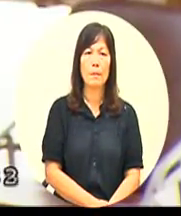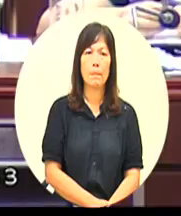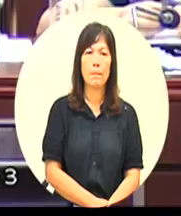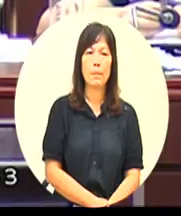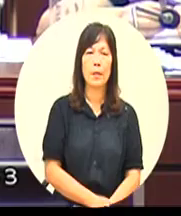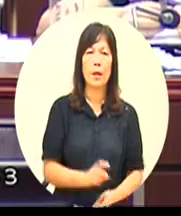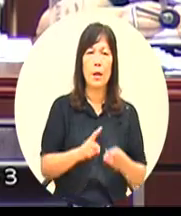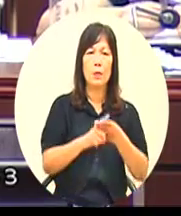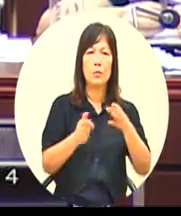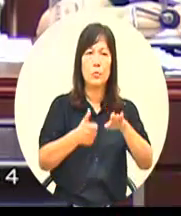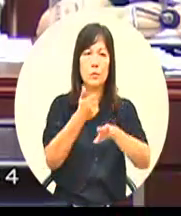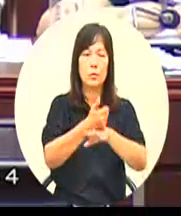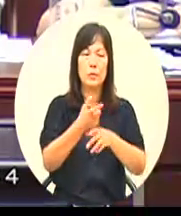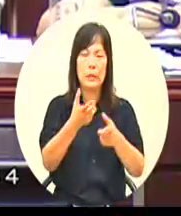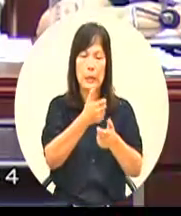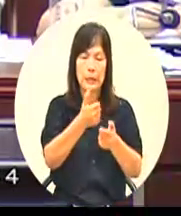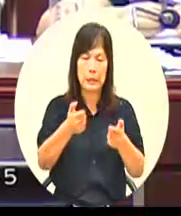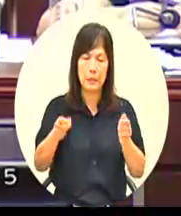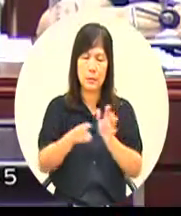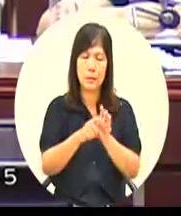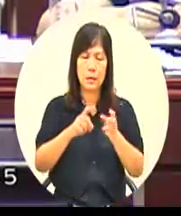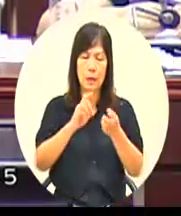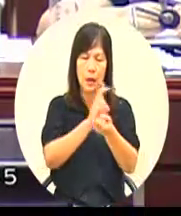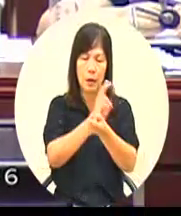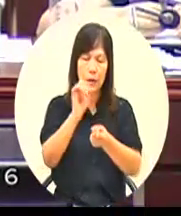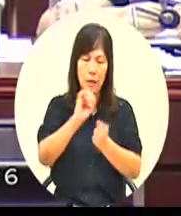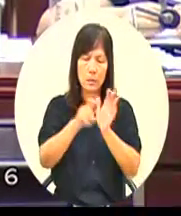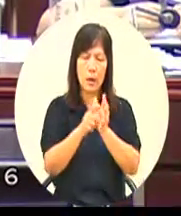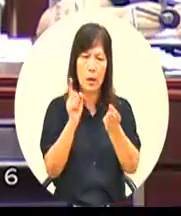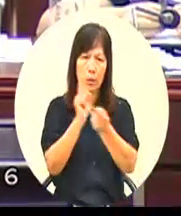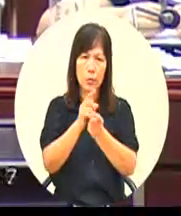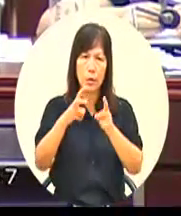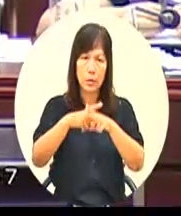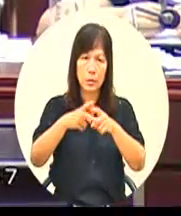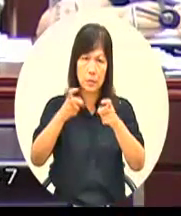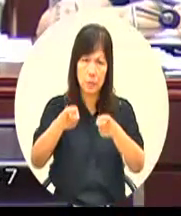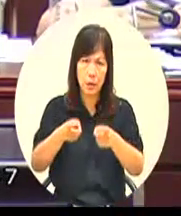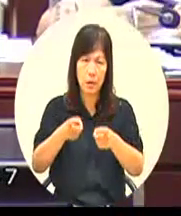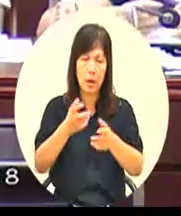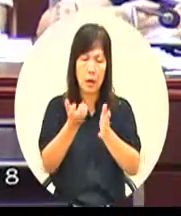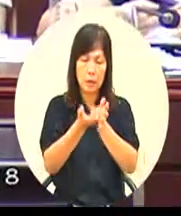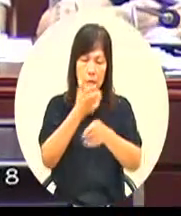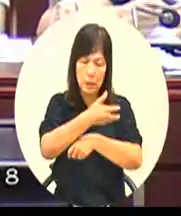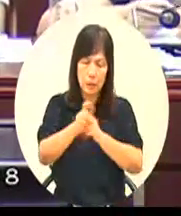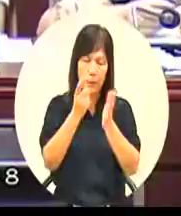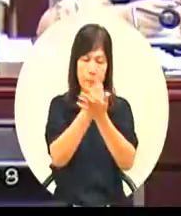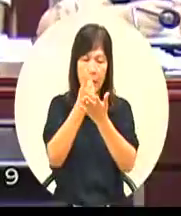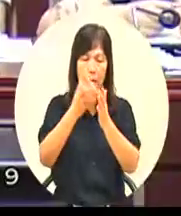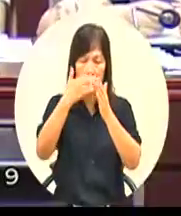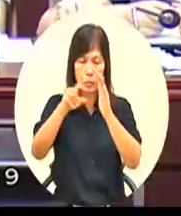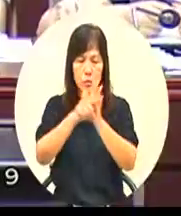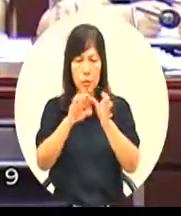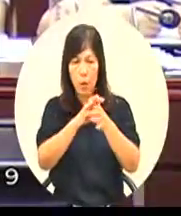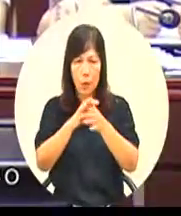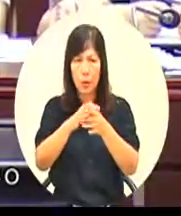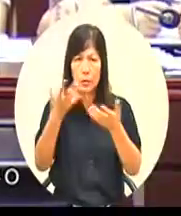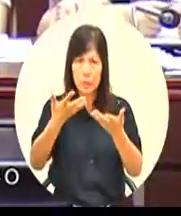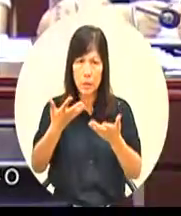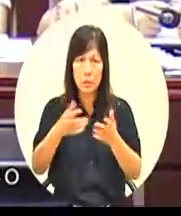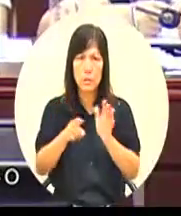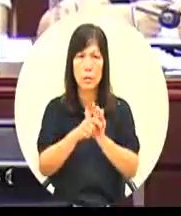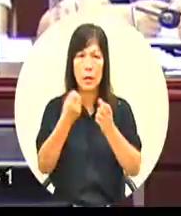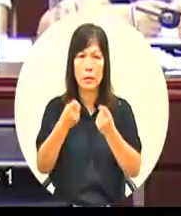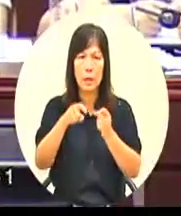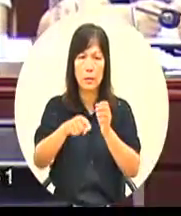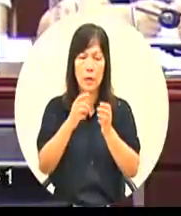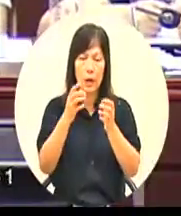主席我们真的非常谢谢婉容议员把你对小港跟前镇区所有的学校的关心的事情在